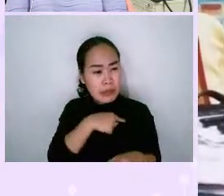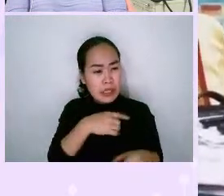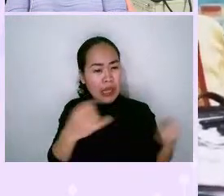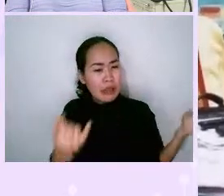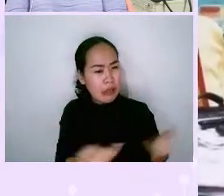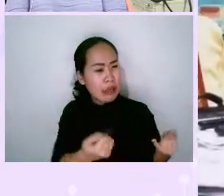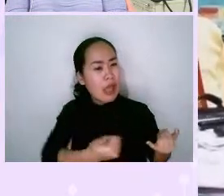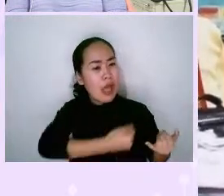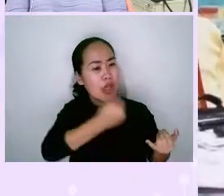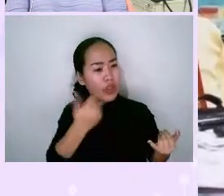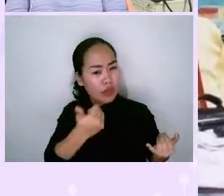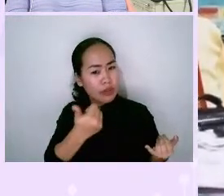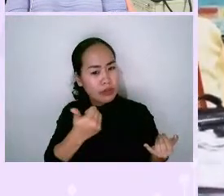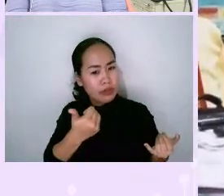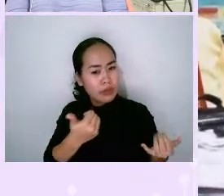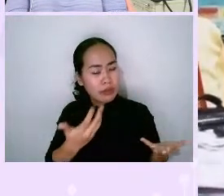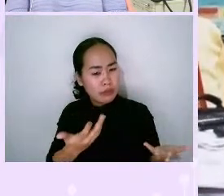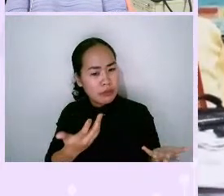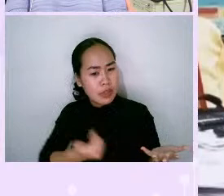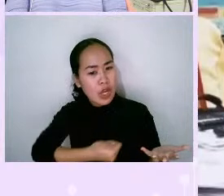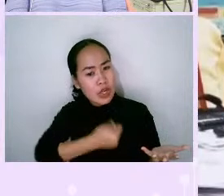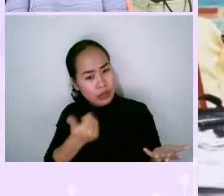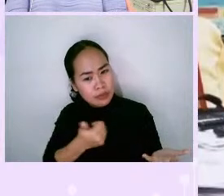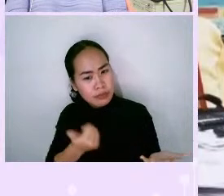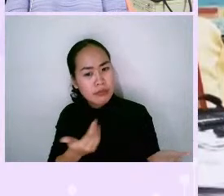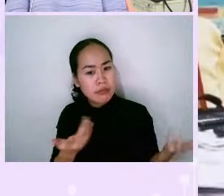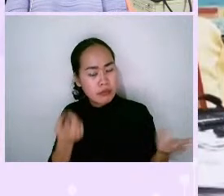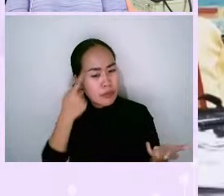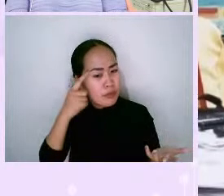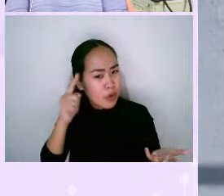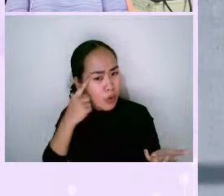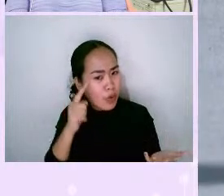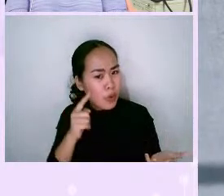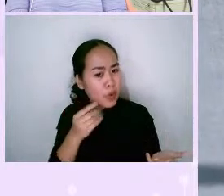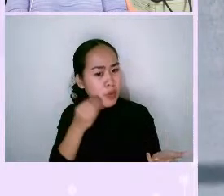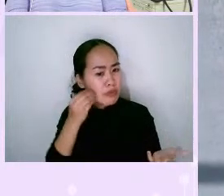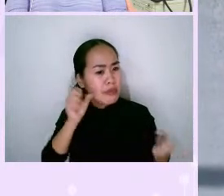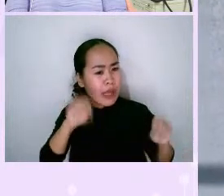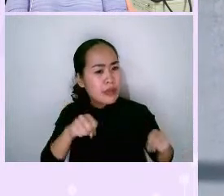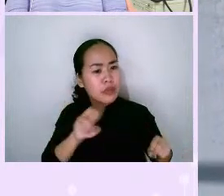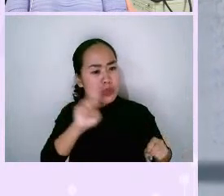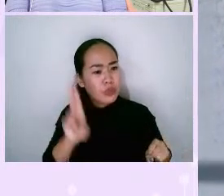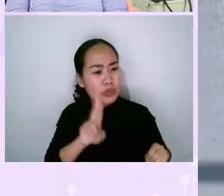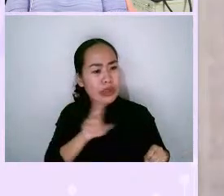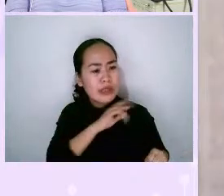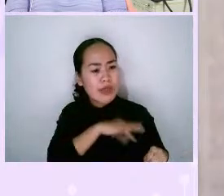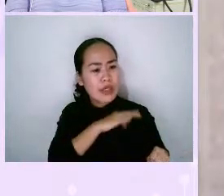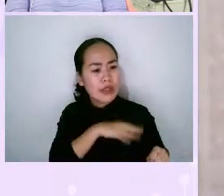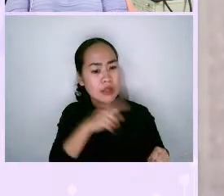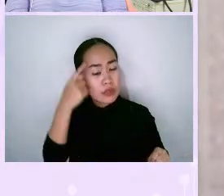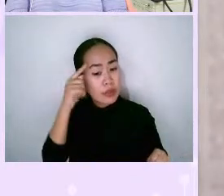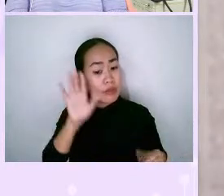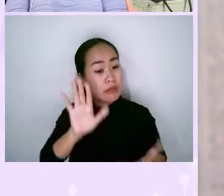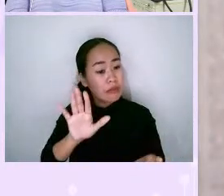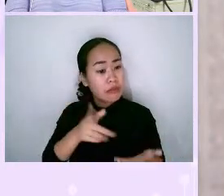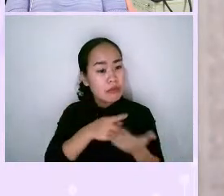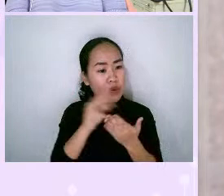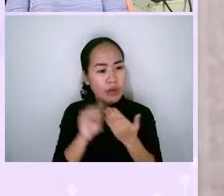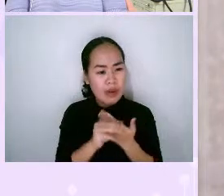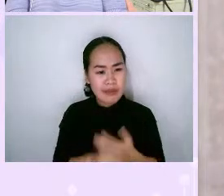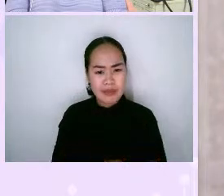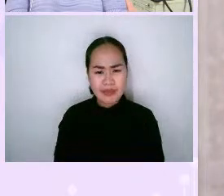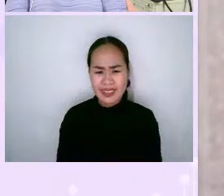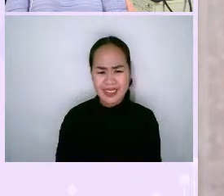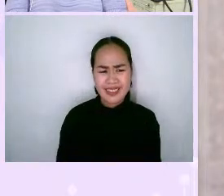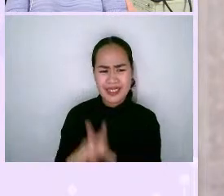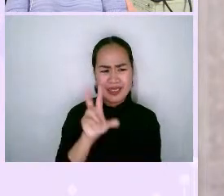mga constituency na city of Baguio to take advantage of this one. Hindi mo kailangan maghanap sa malayo. Pwede